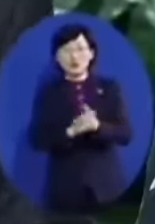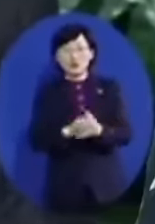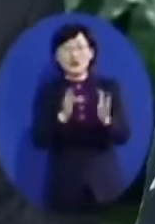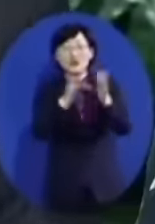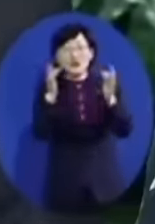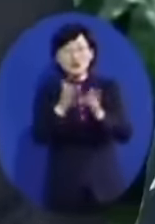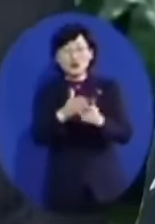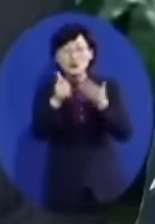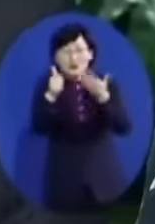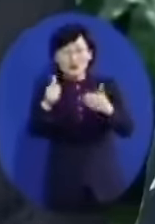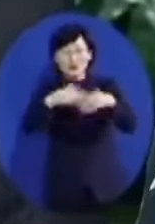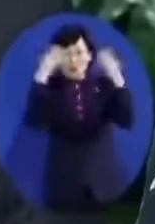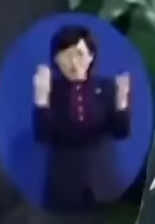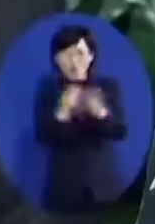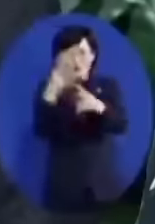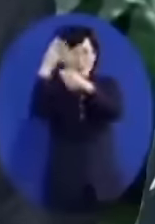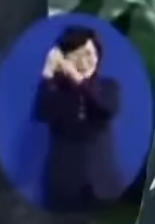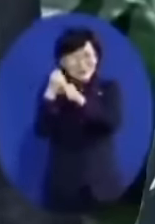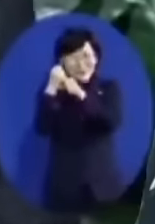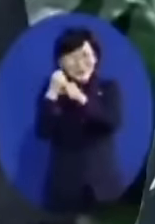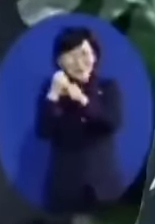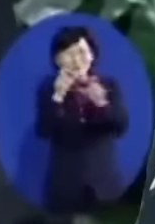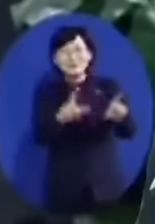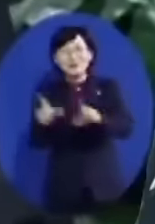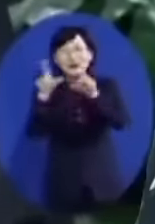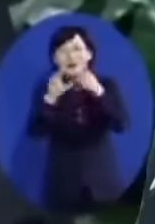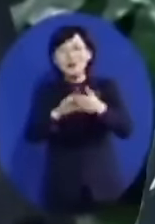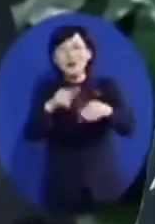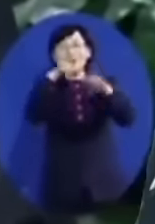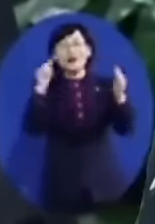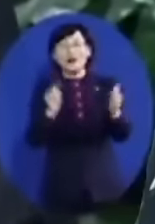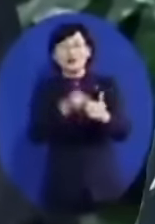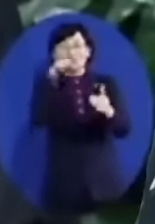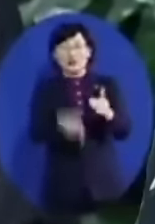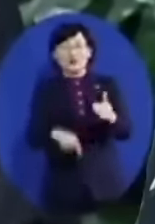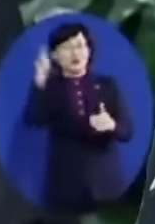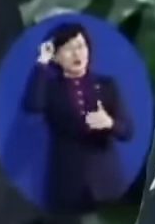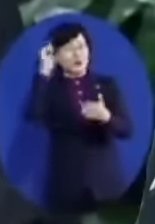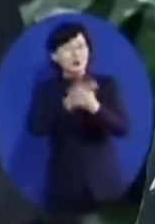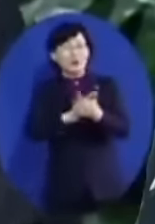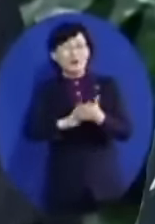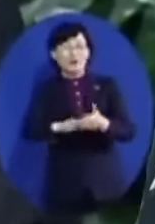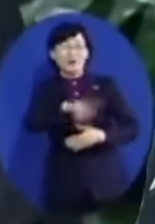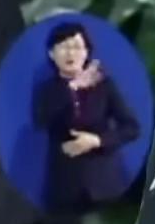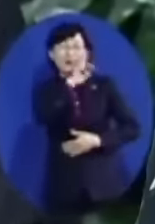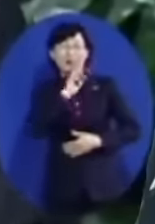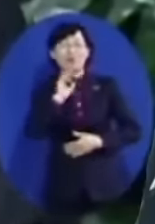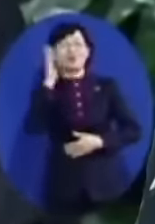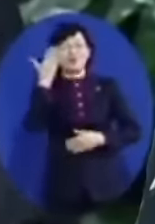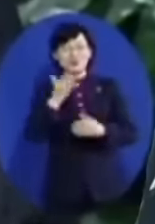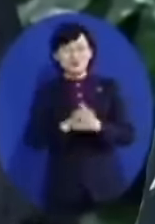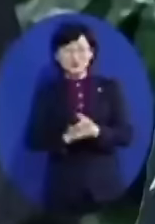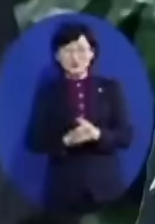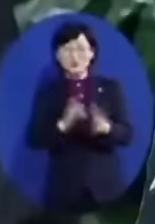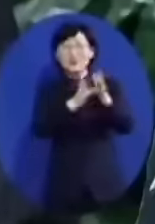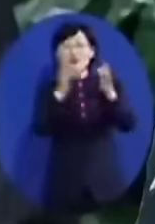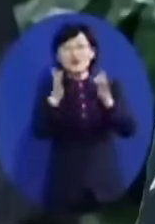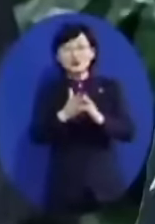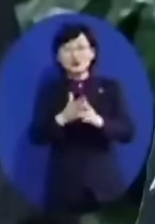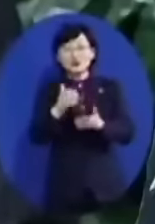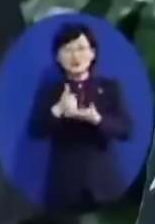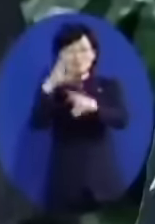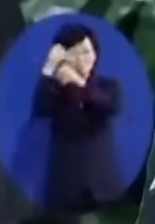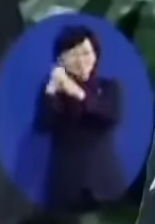예수님께 완전히 의지해서 살면 그로써 우리 마음속에 평안을 얻을 수가 있는 것입니다. 예수님을